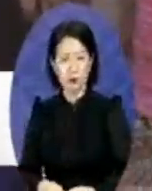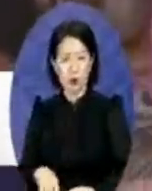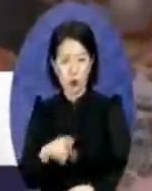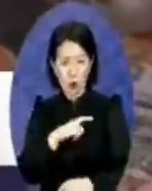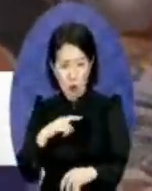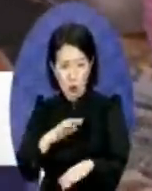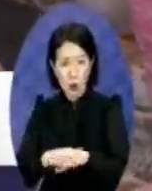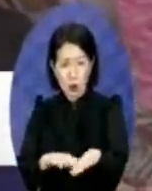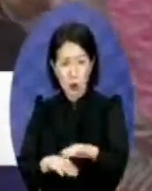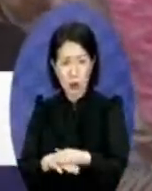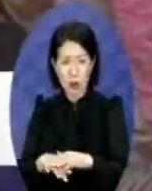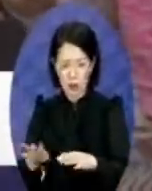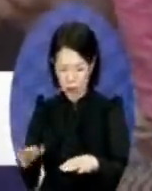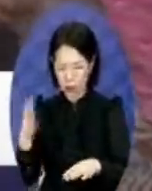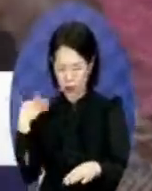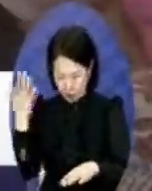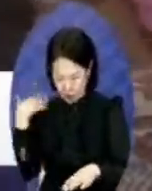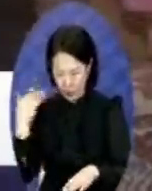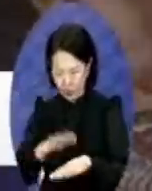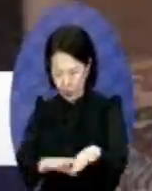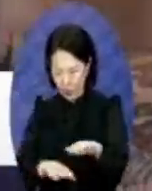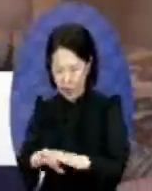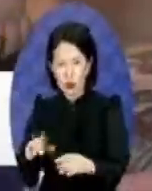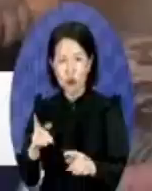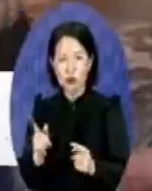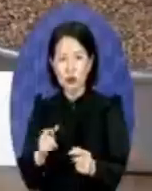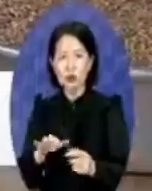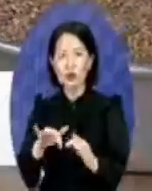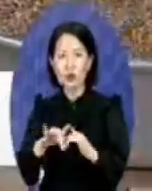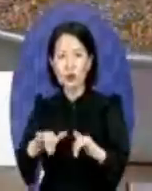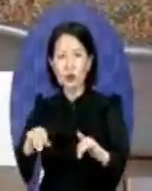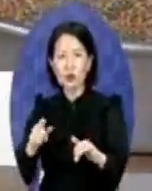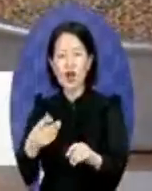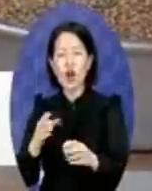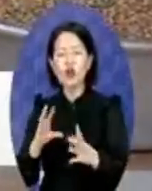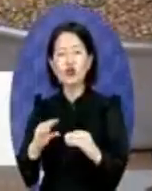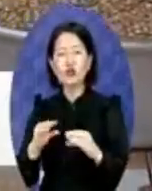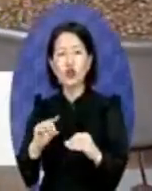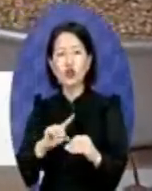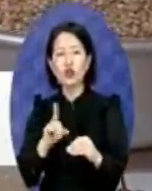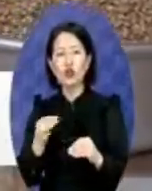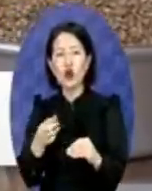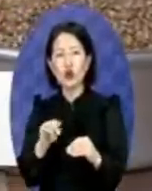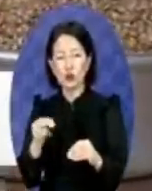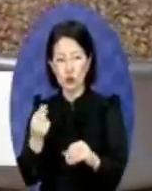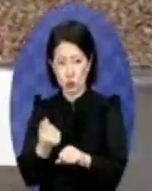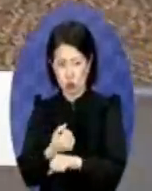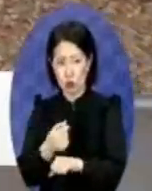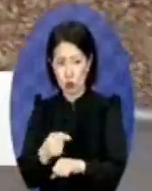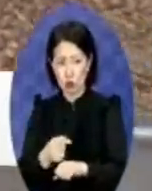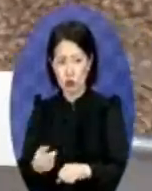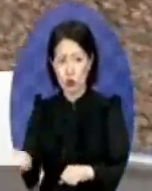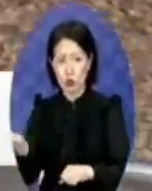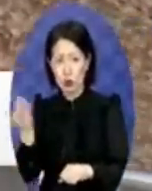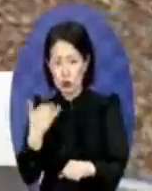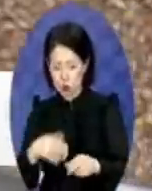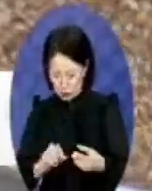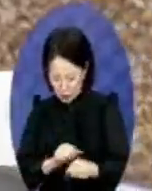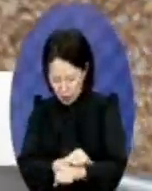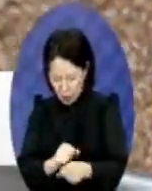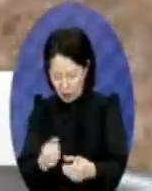Энэ ч өөрөөсөө гараад дээрх нь үүдэж гараад хийдэг тусгай чулуу энэ юм зүйл. Одоо шууд ингээ хийж зах зээлд